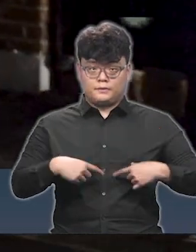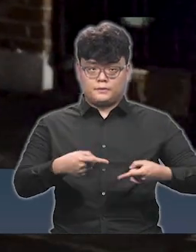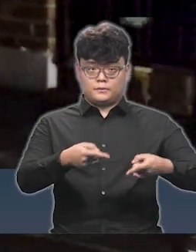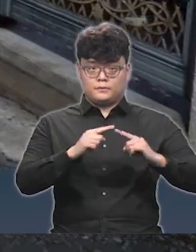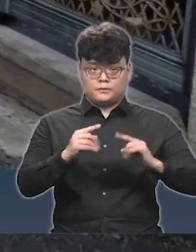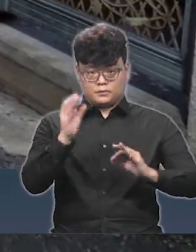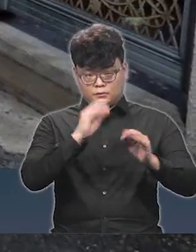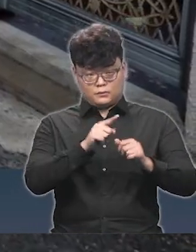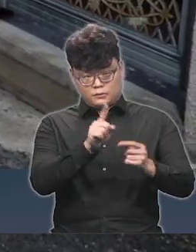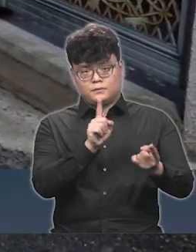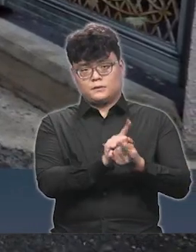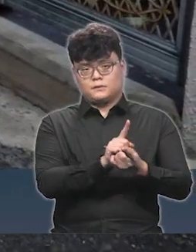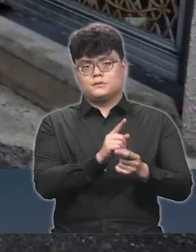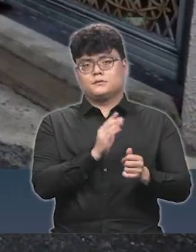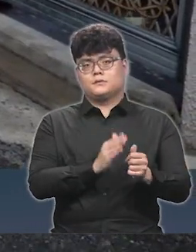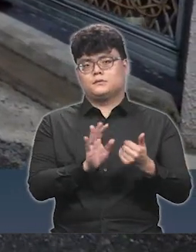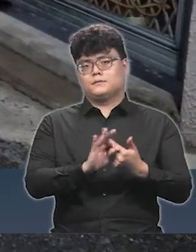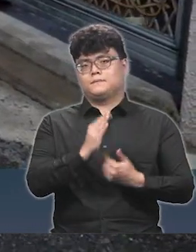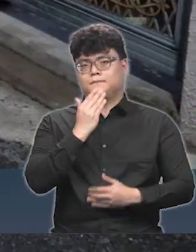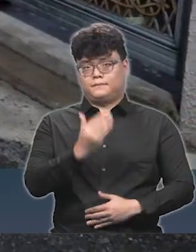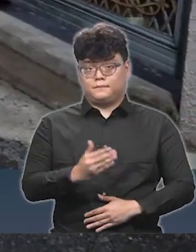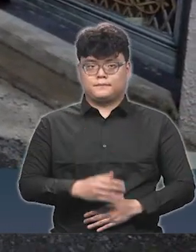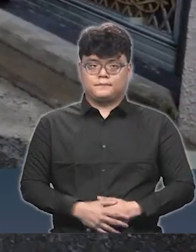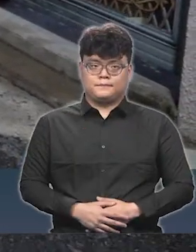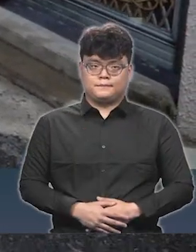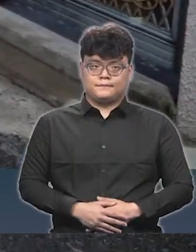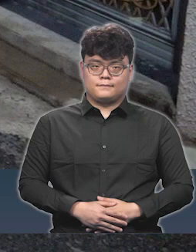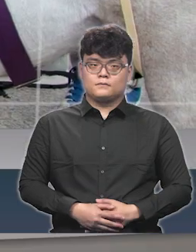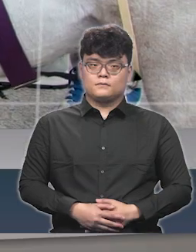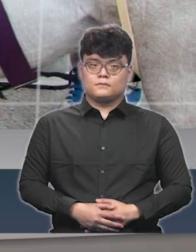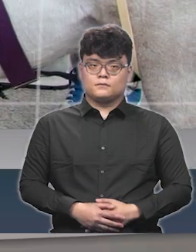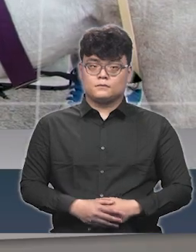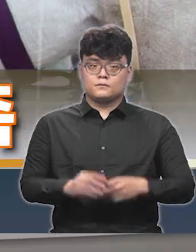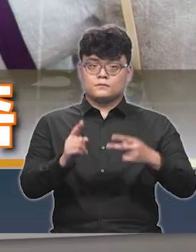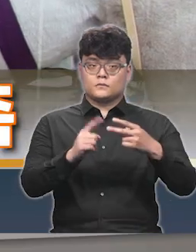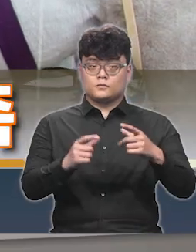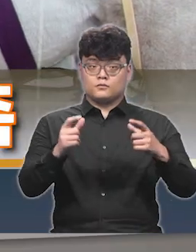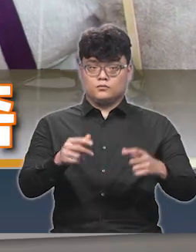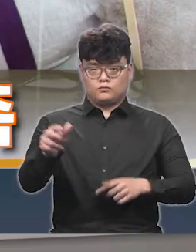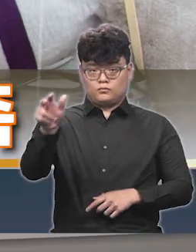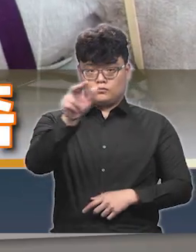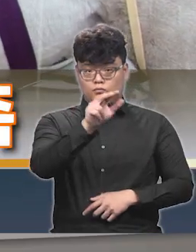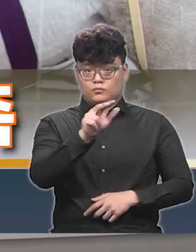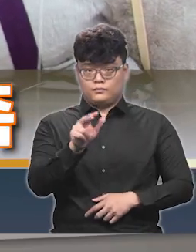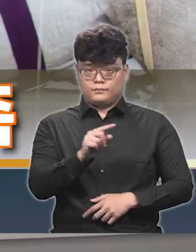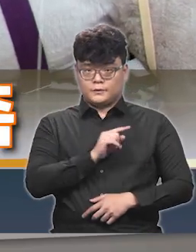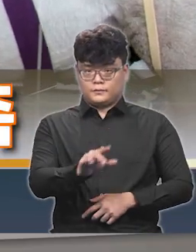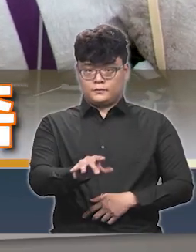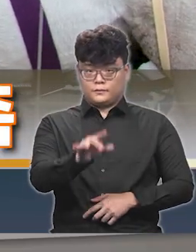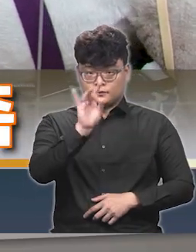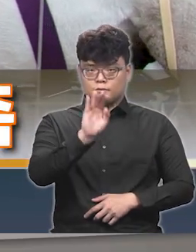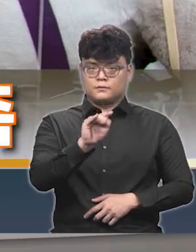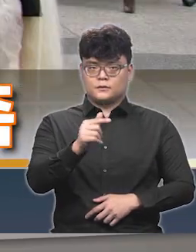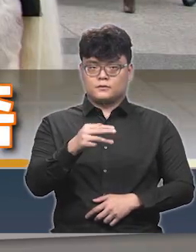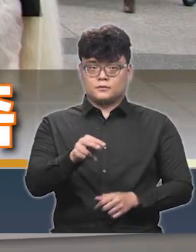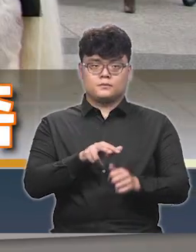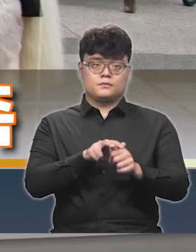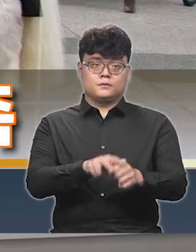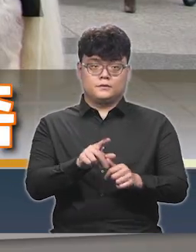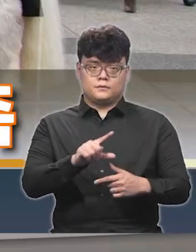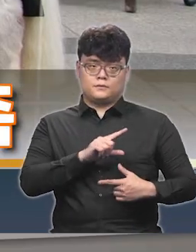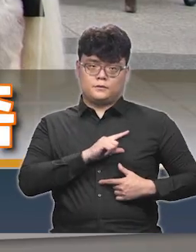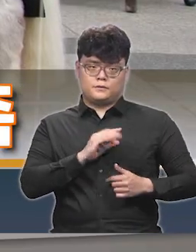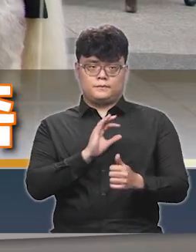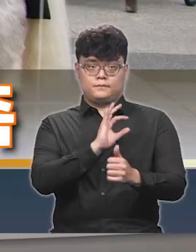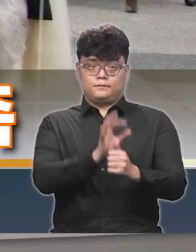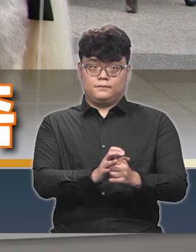안심귀가 스카우트를 찾아달라고 당부했습니다 동대문구는 전국 최초로 반려 마를 명예